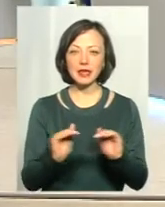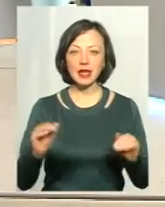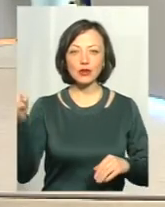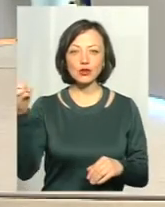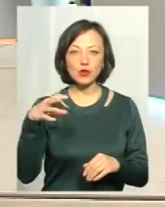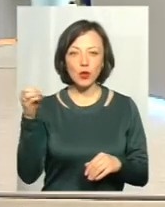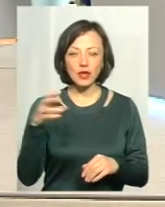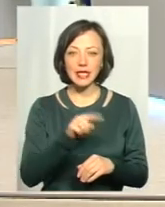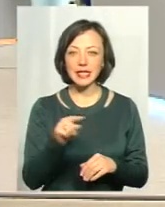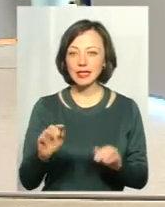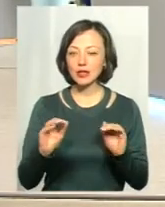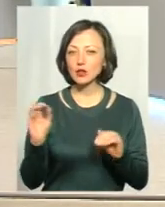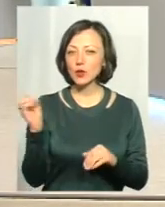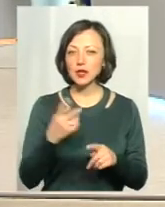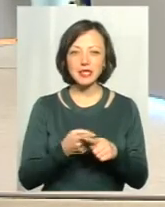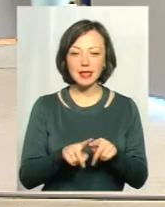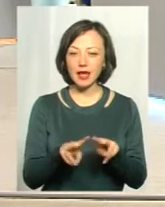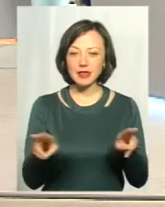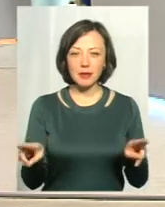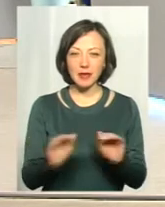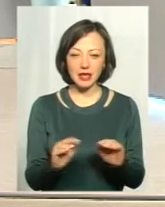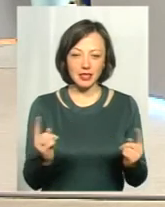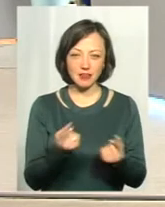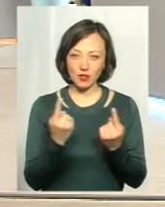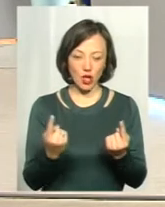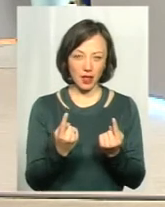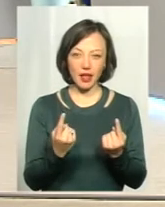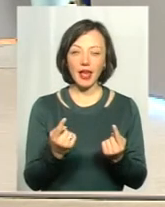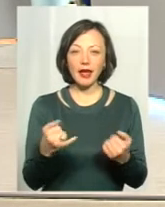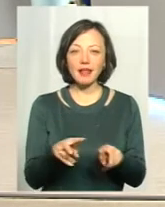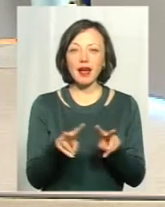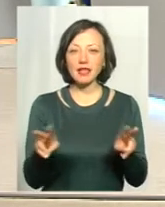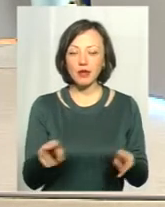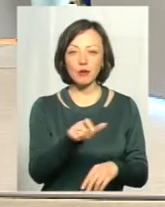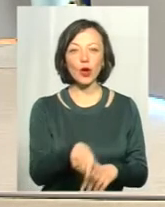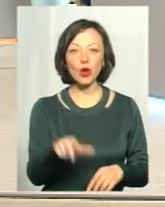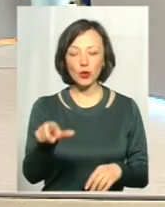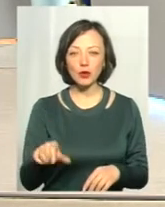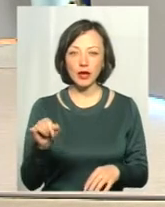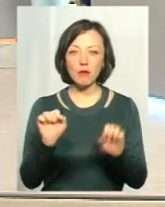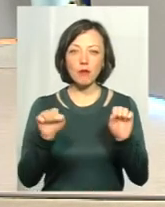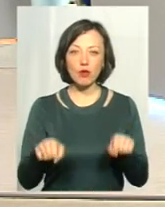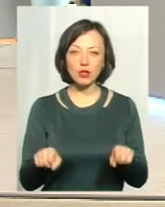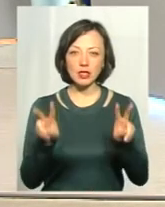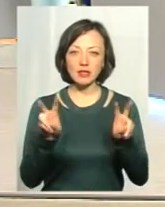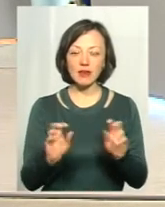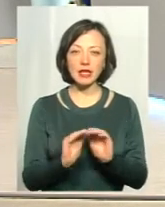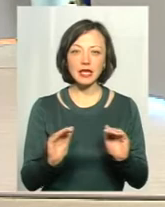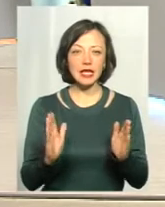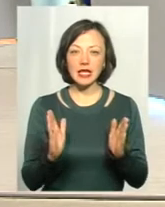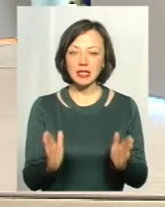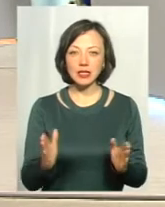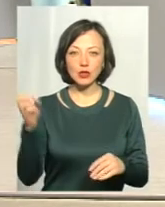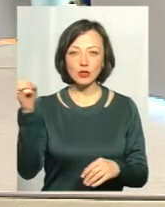сонця. Адже діти сонця – це такі ж самі діти, як звичайні діти. І такі ж самі люди. І можна їх назвати ще діти, не тільки